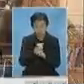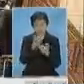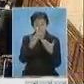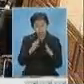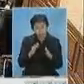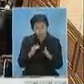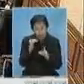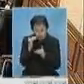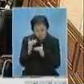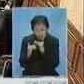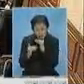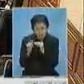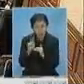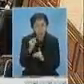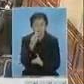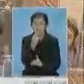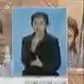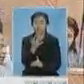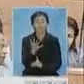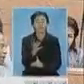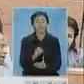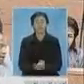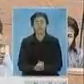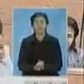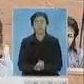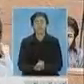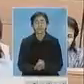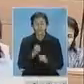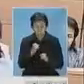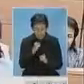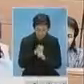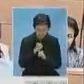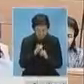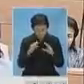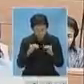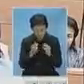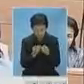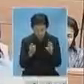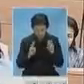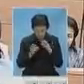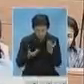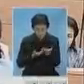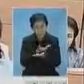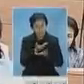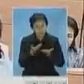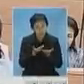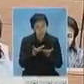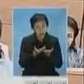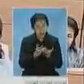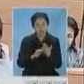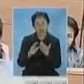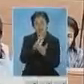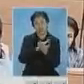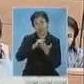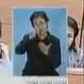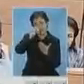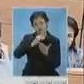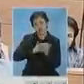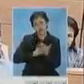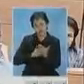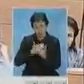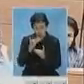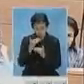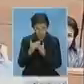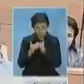ว่าเรื่องนั้นความพยายามนั้นผลักดันประเทศเคลื่อน